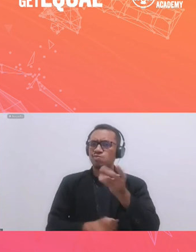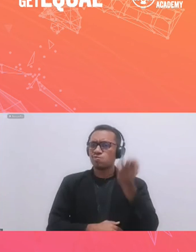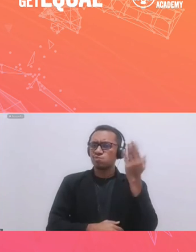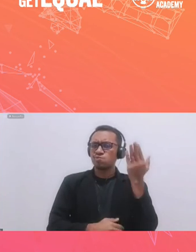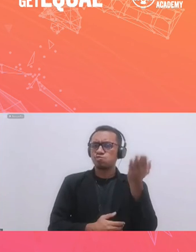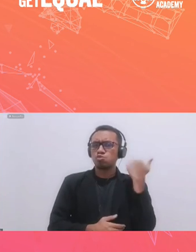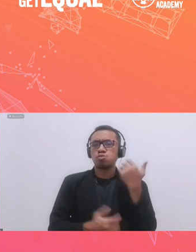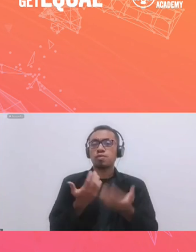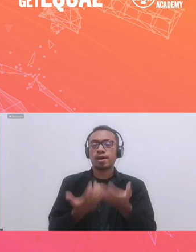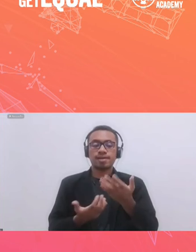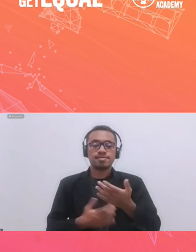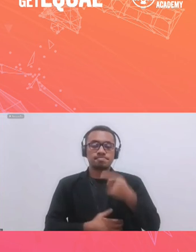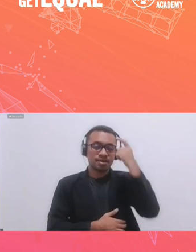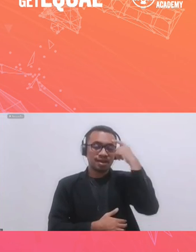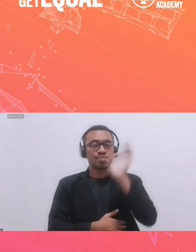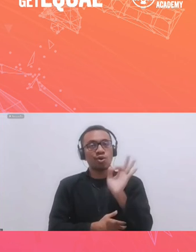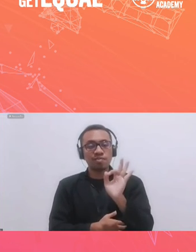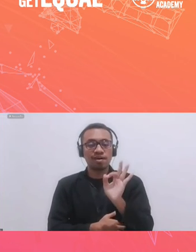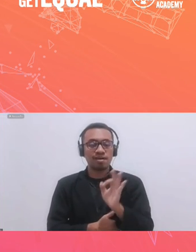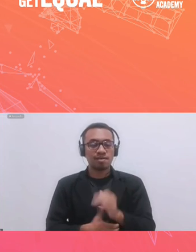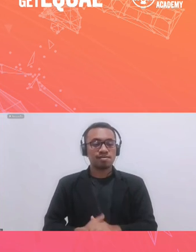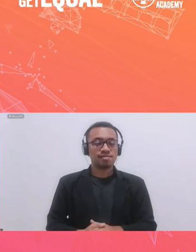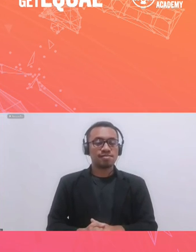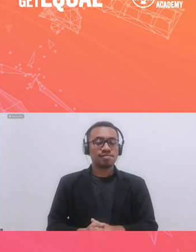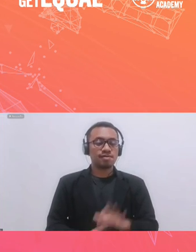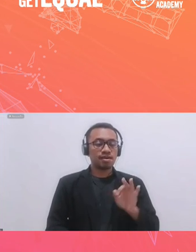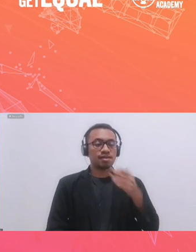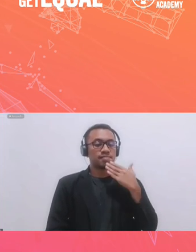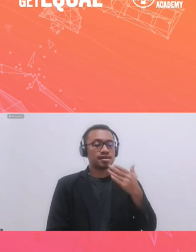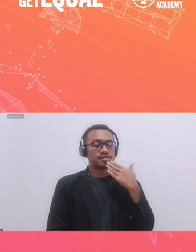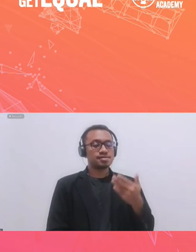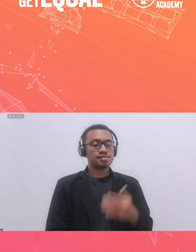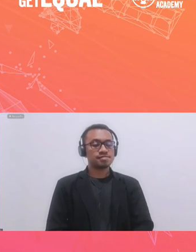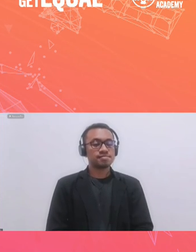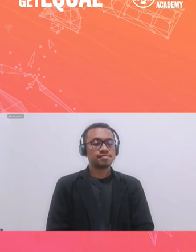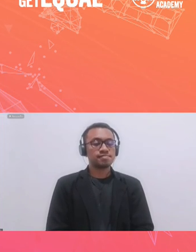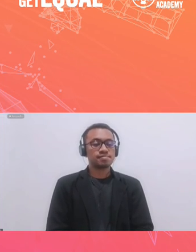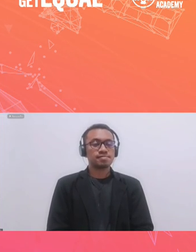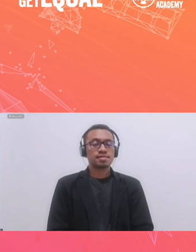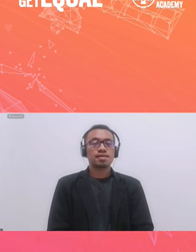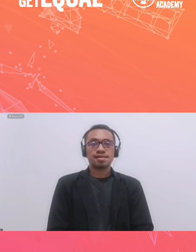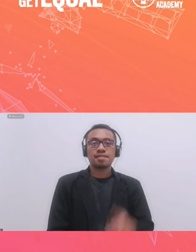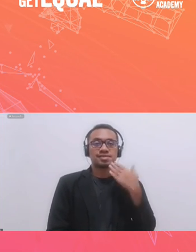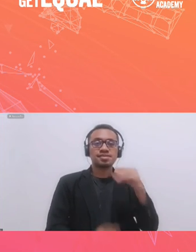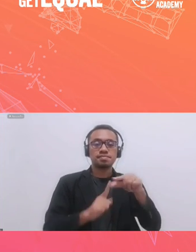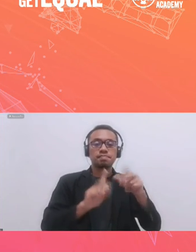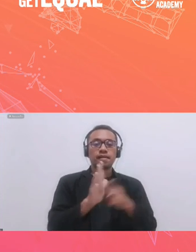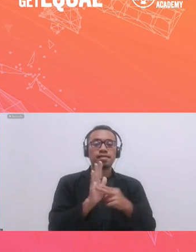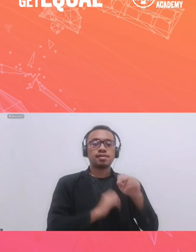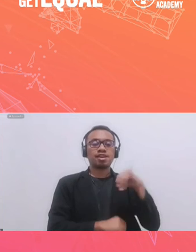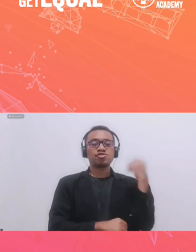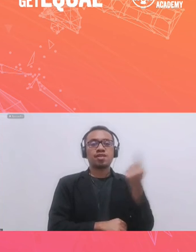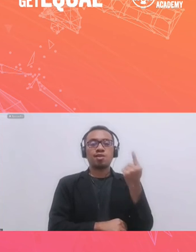sempat kepikiran. Jadi terima kasih banget teman-teman Plan sudah istilahnya apa ya, menambahkan apa yang selama ini kita rasa